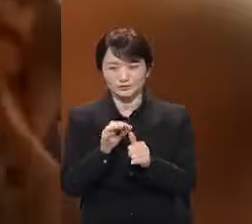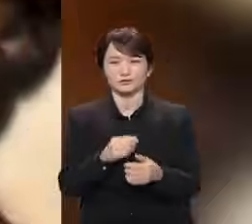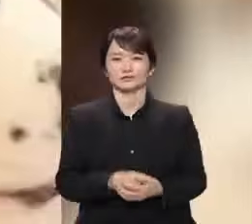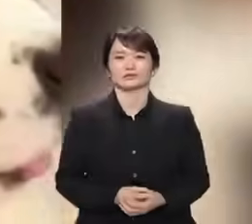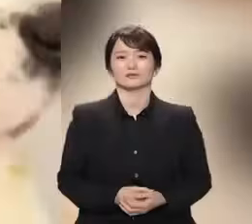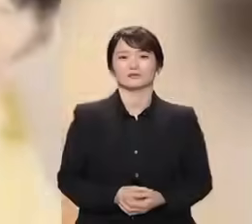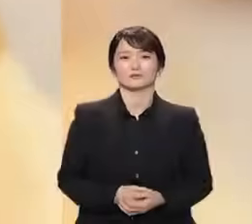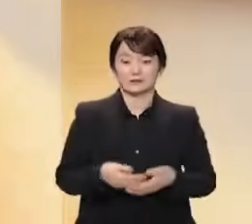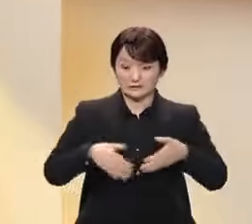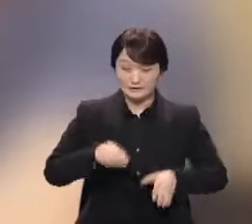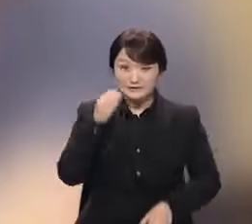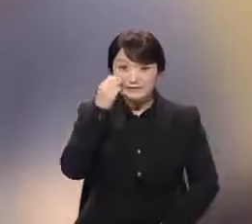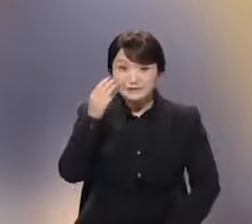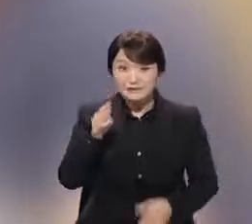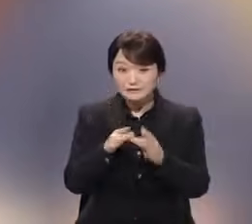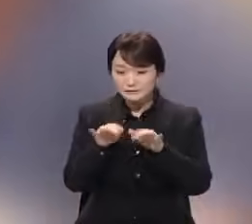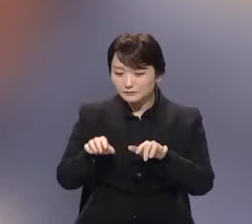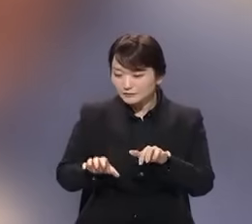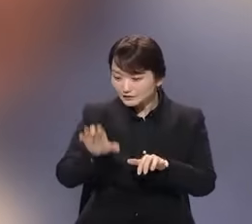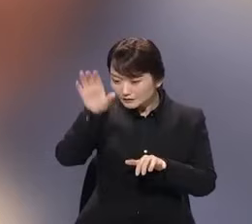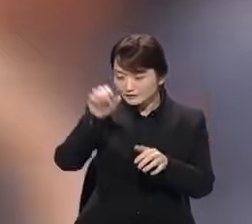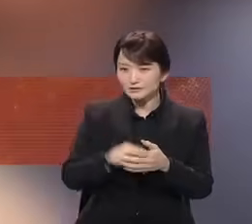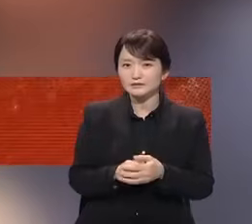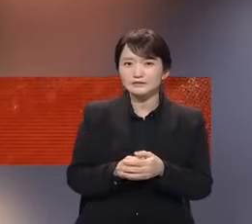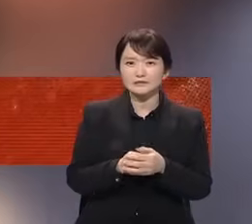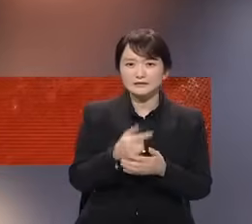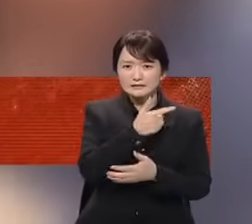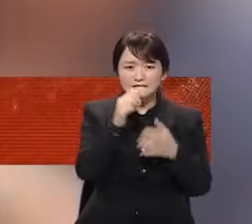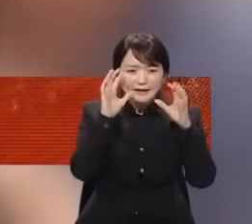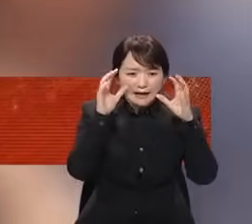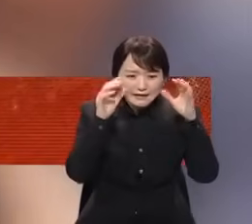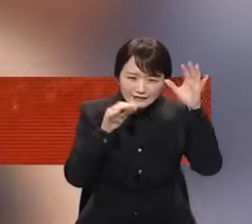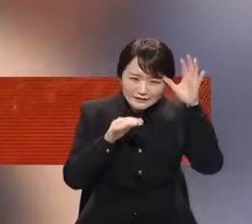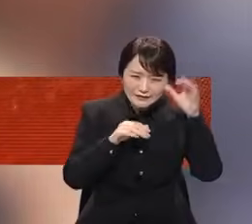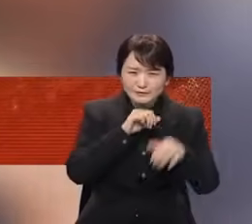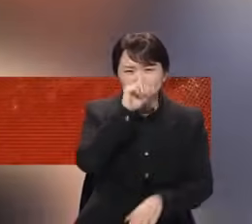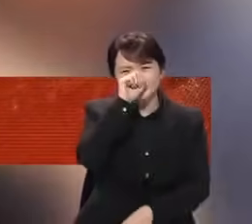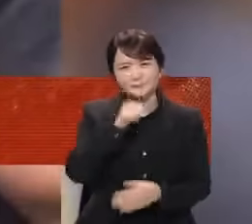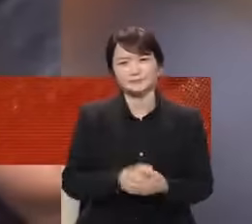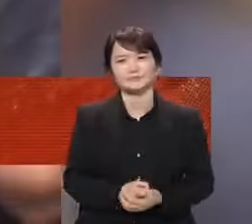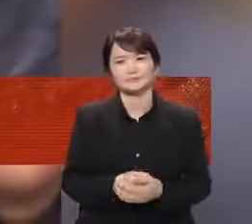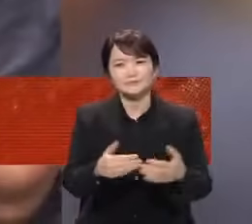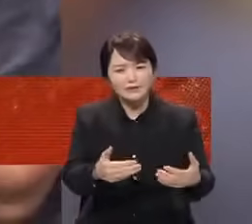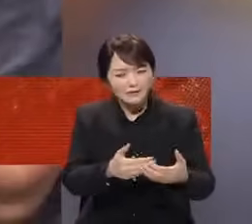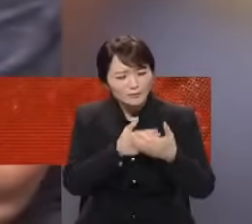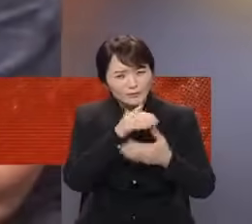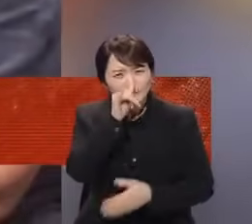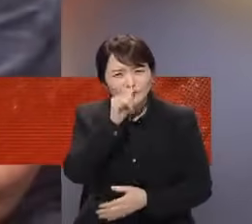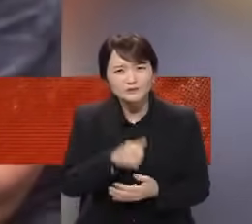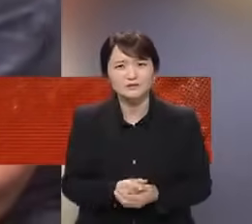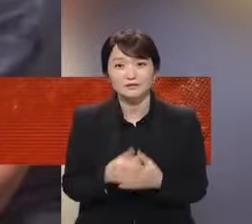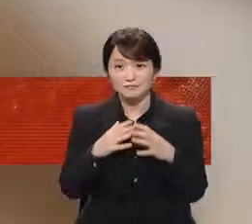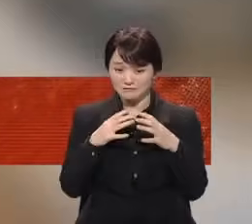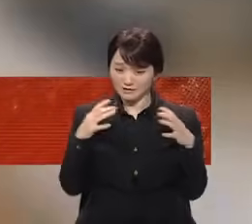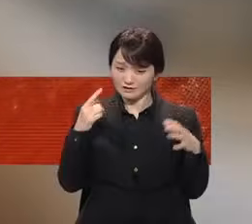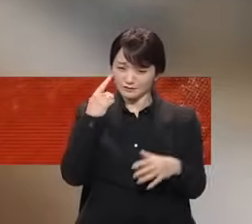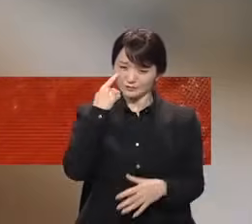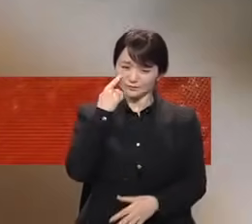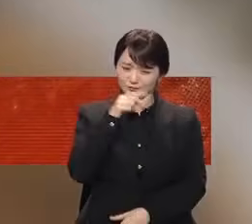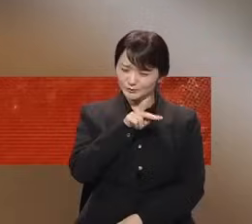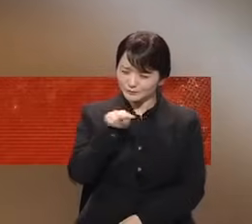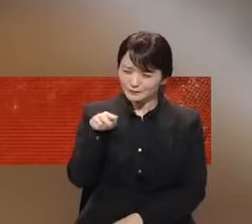네, 3개월입니다. 누리꾼들은 이 크디 큰 아기 강아지에게 홀딱 반했습니다. 한 번만 안아볼 수 있냐, 몸만 컸지 눈빛은